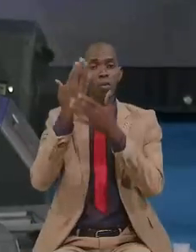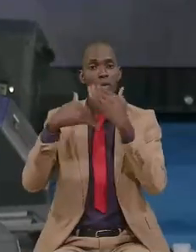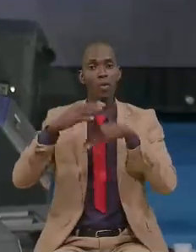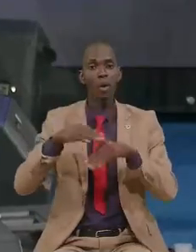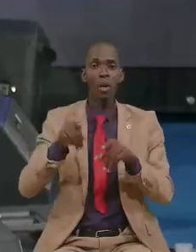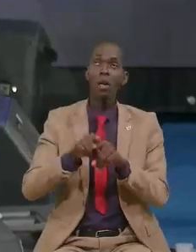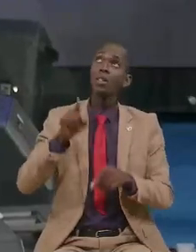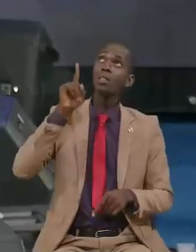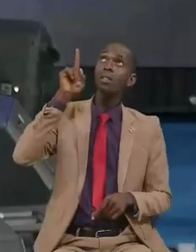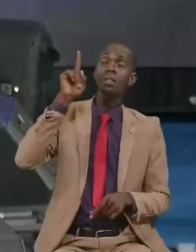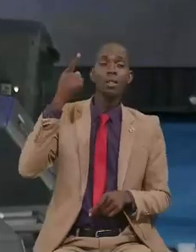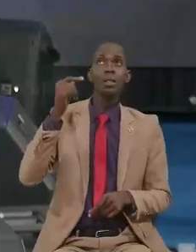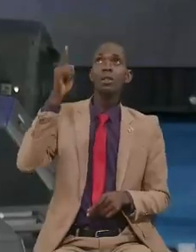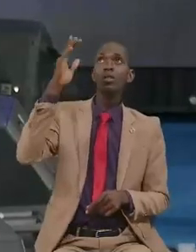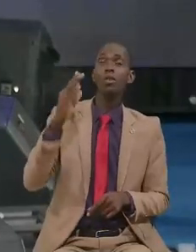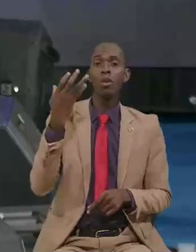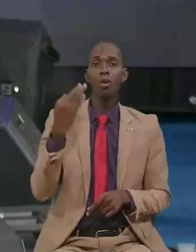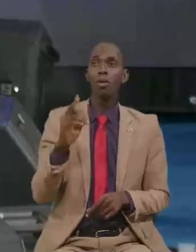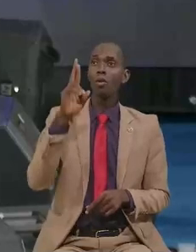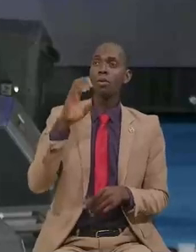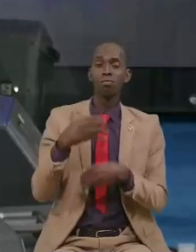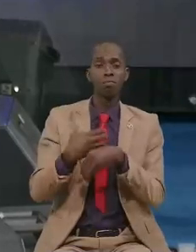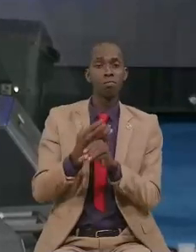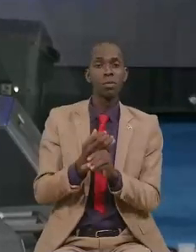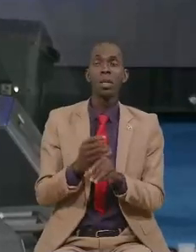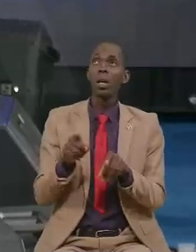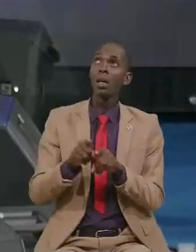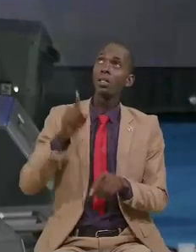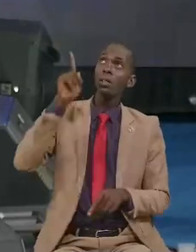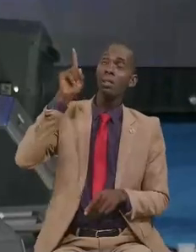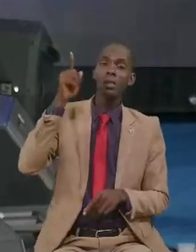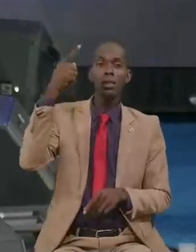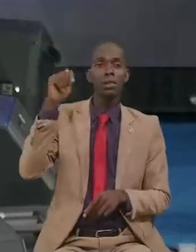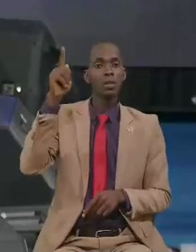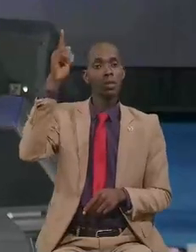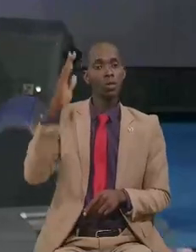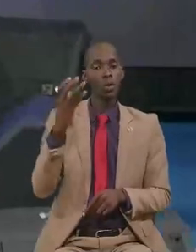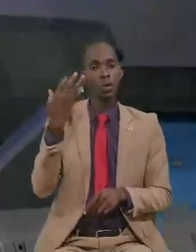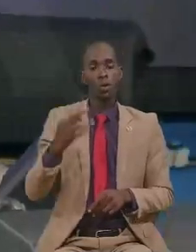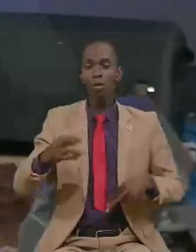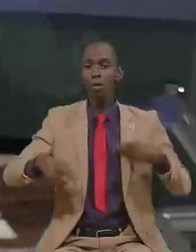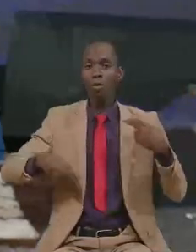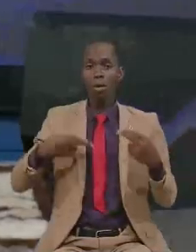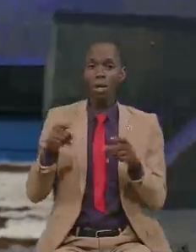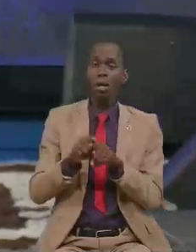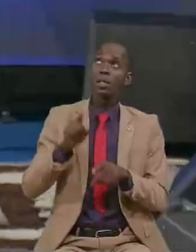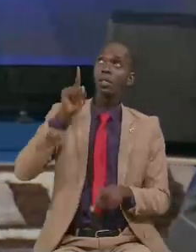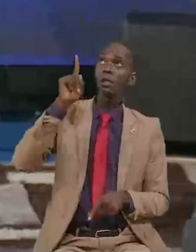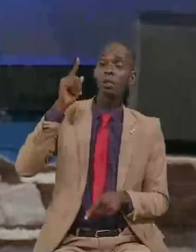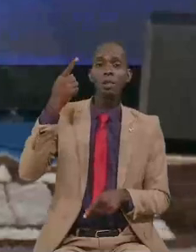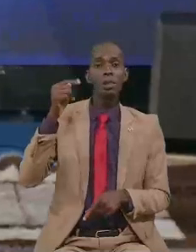selon le Dieu de la récréation, comme le Dieu du réveil, comme le Dieu